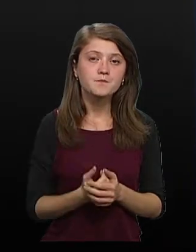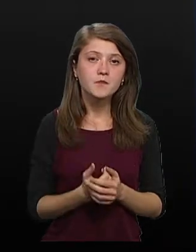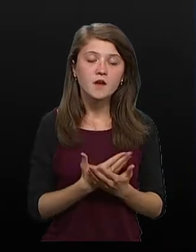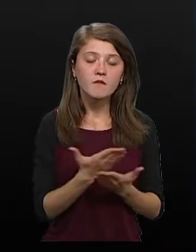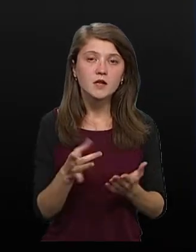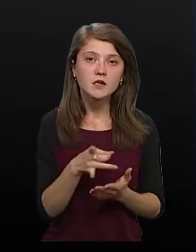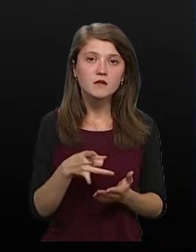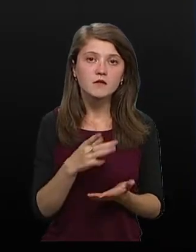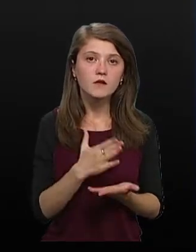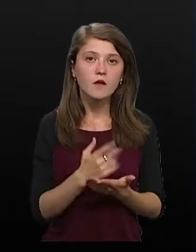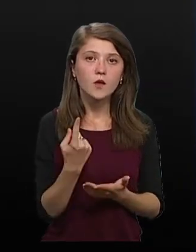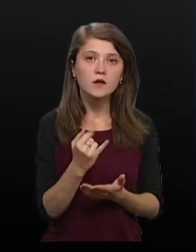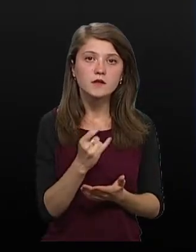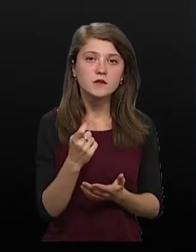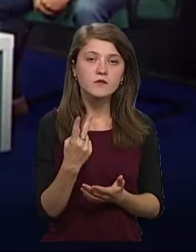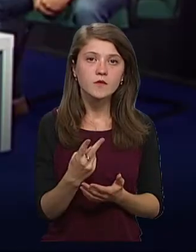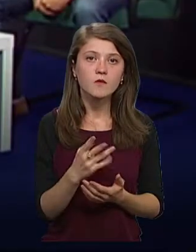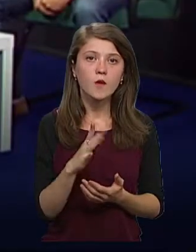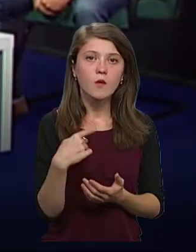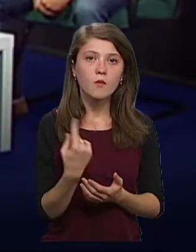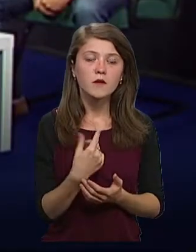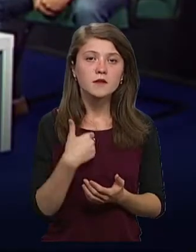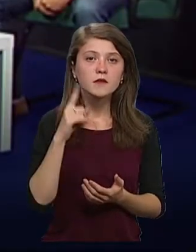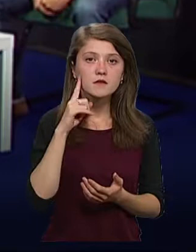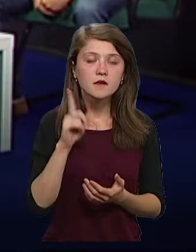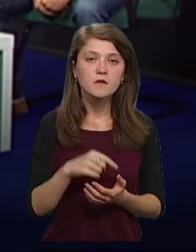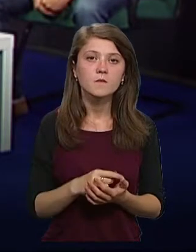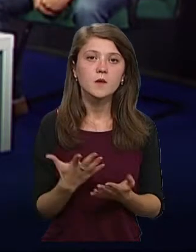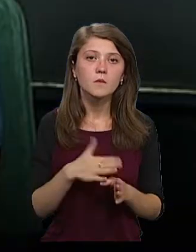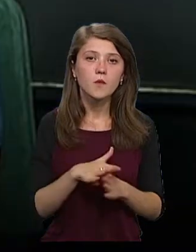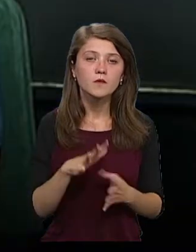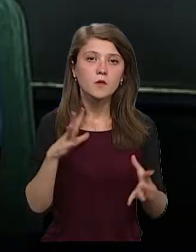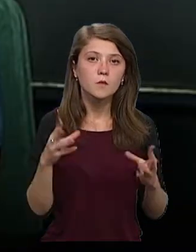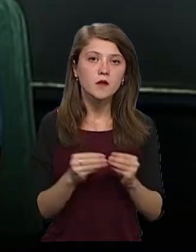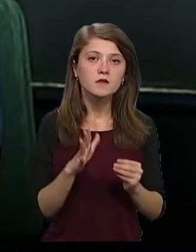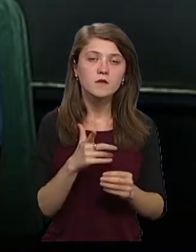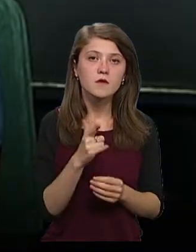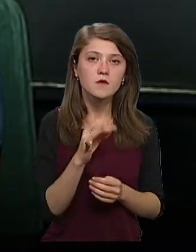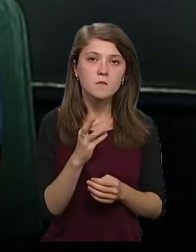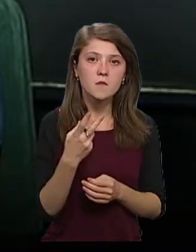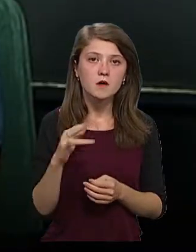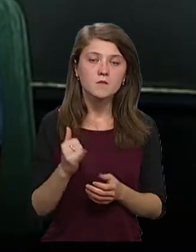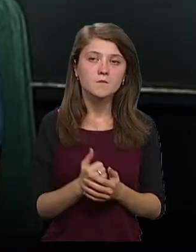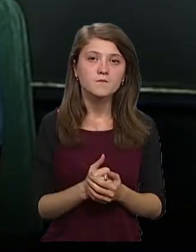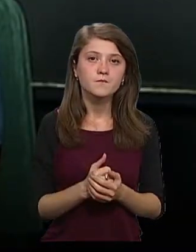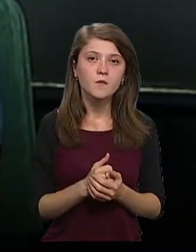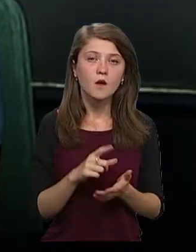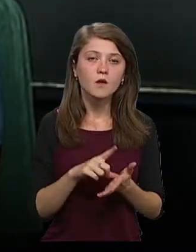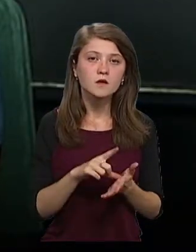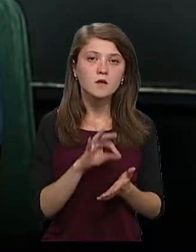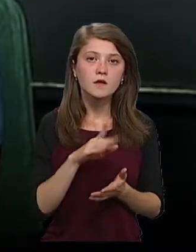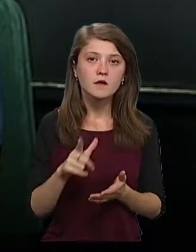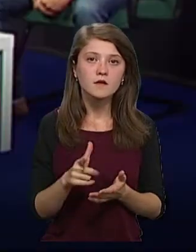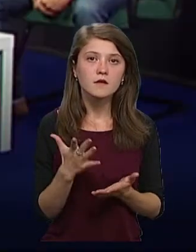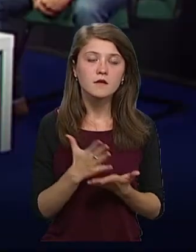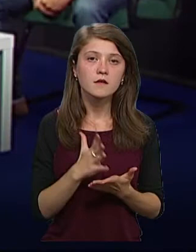район, так, є один із двох в області, як я знаю, які повністю об'єдналися в громади. Власне, Коростишівська ОТГ є одна з трьох,